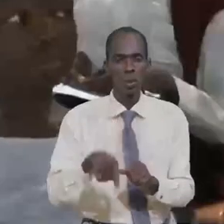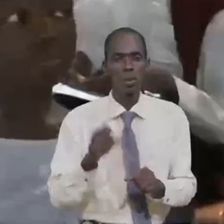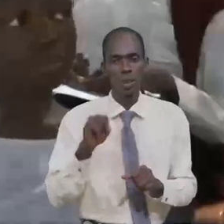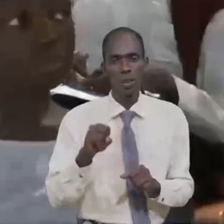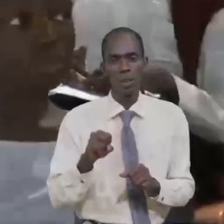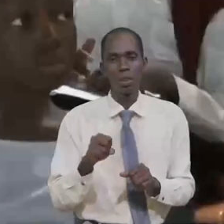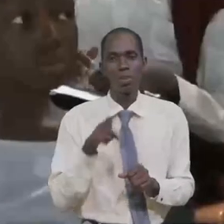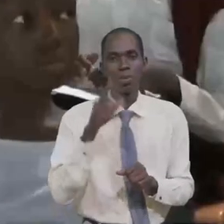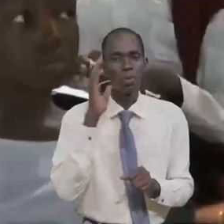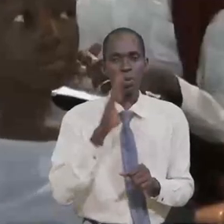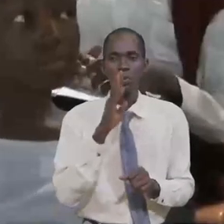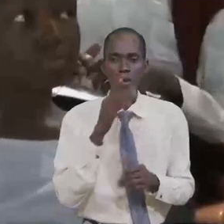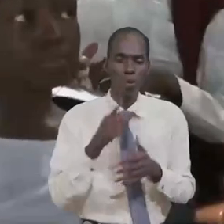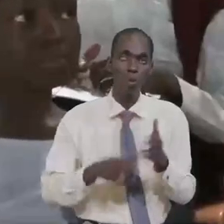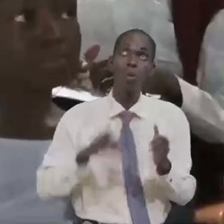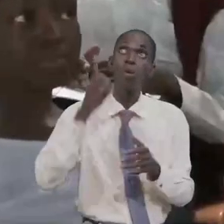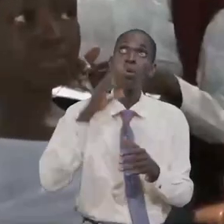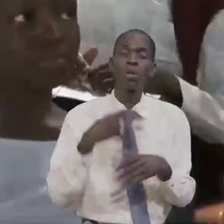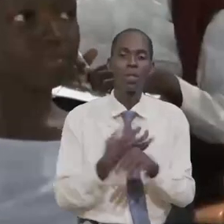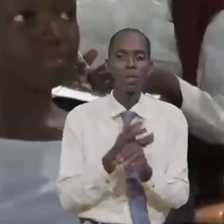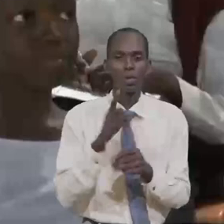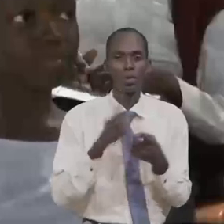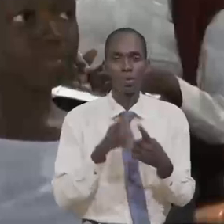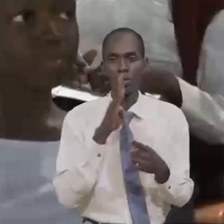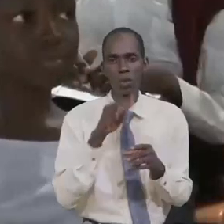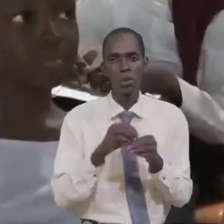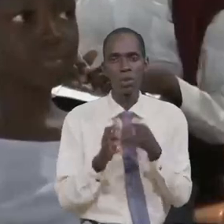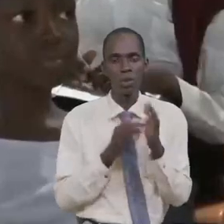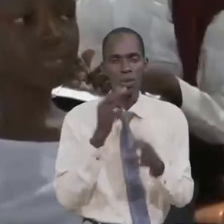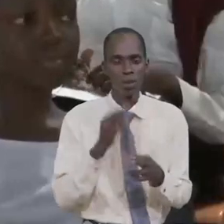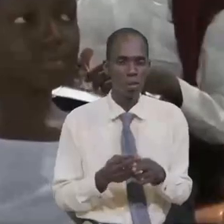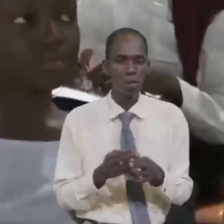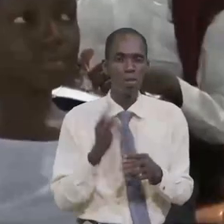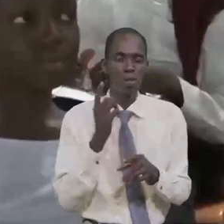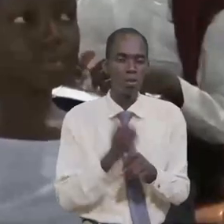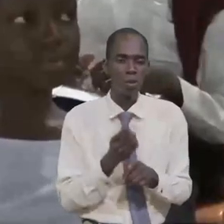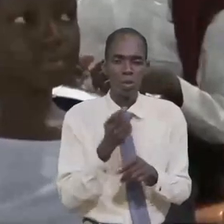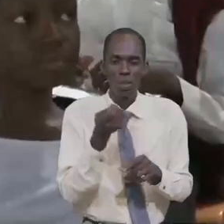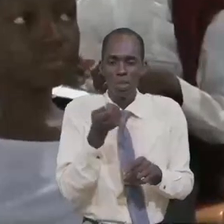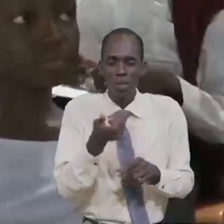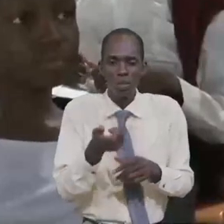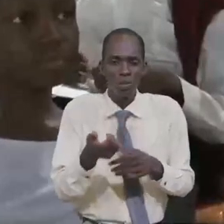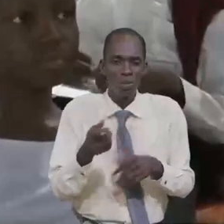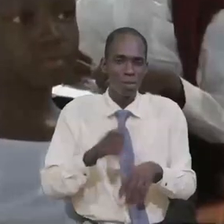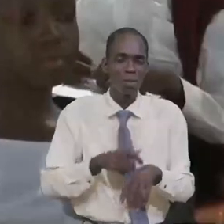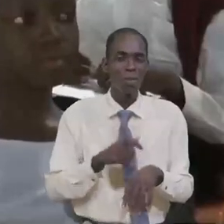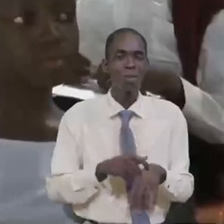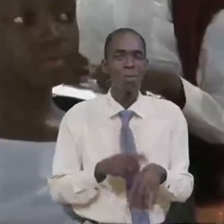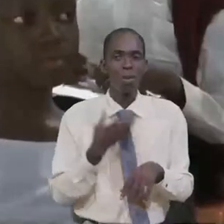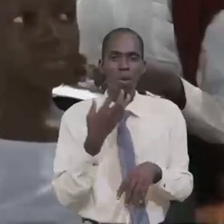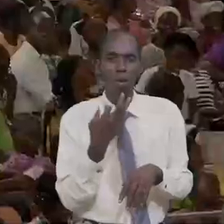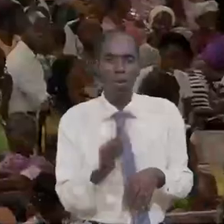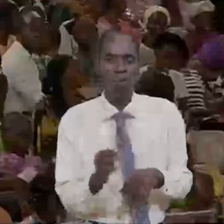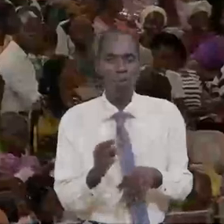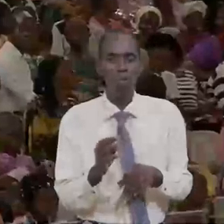être c'est une question de rester là et de devenir la personne